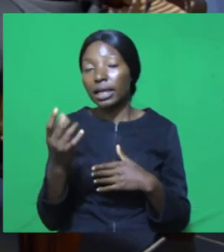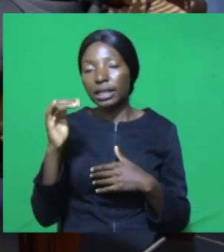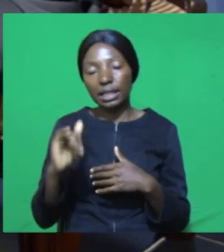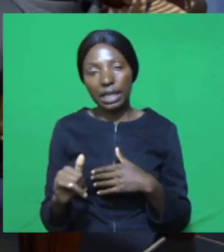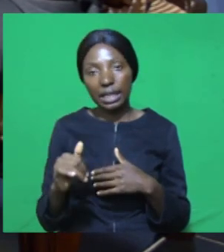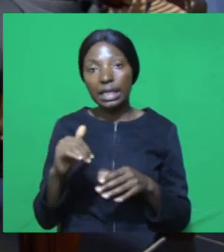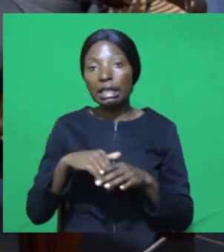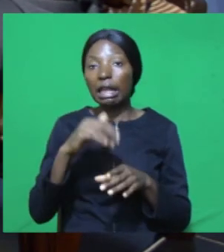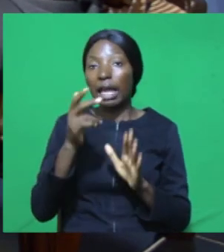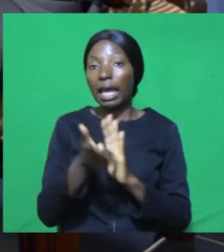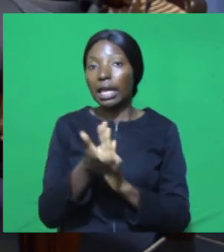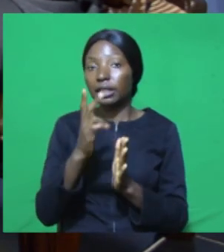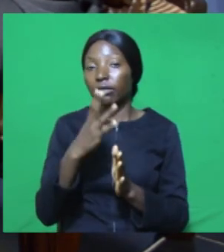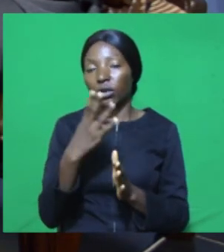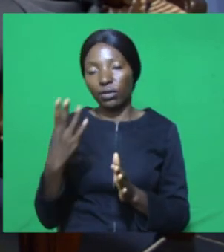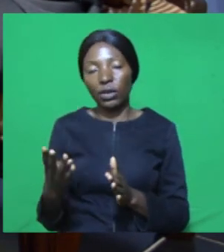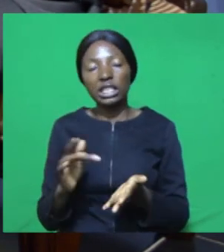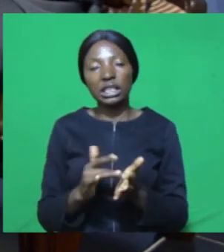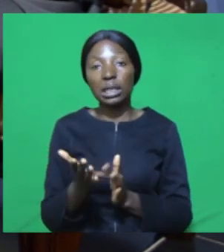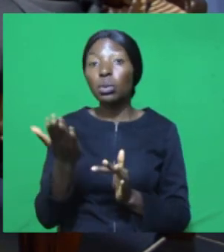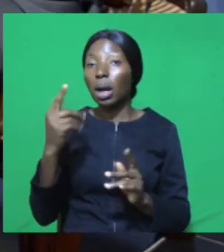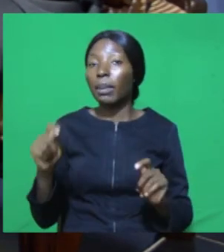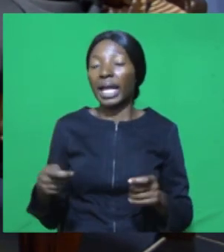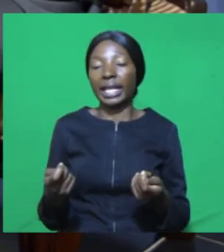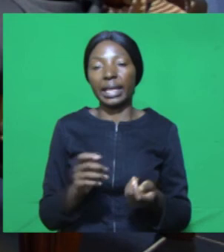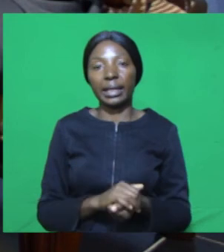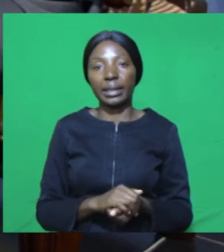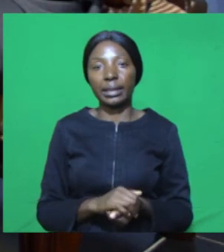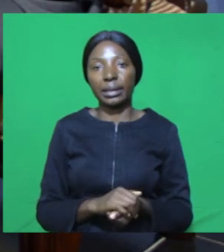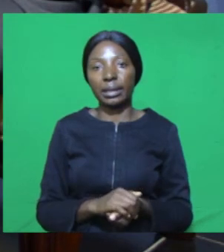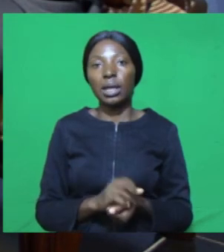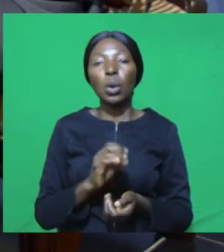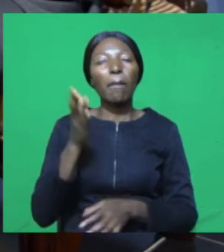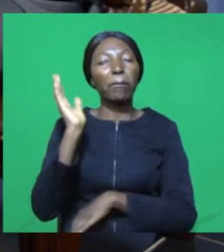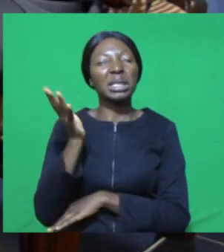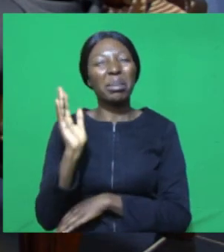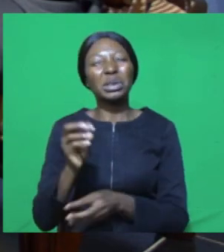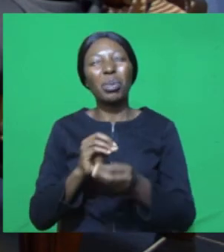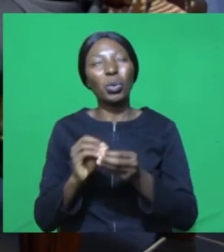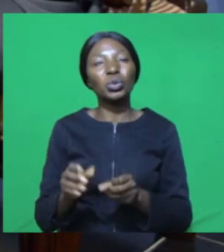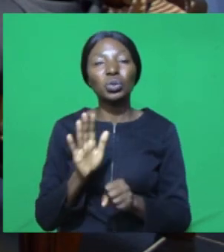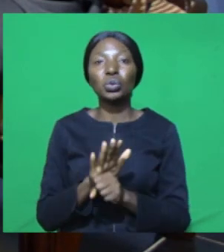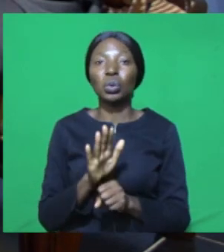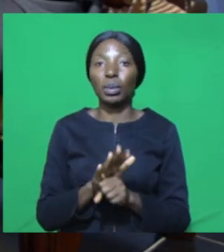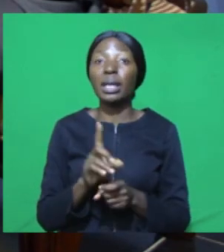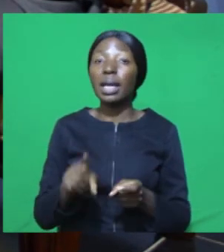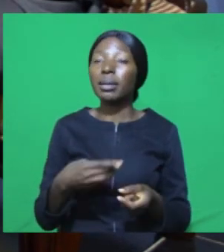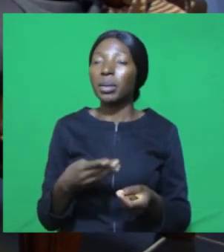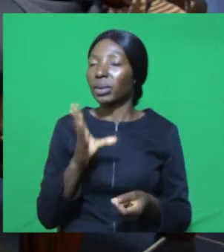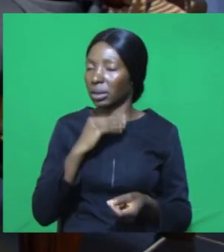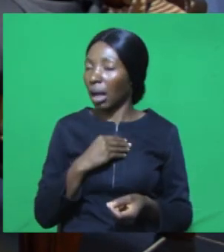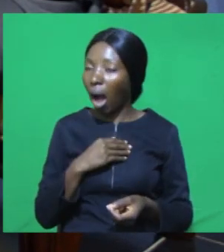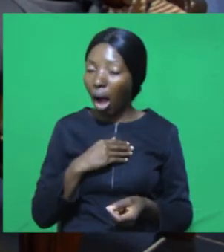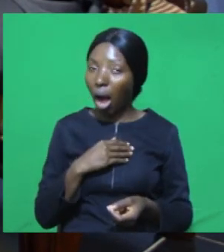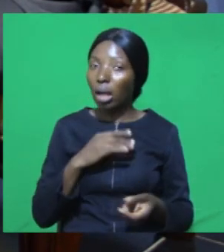2300 years ndopa vakarasika ipapo. Atitovazvona. Saka vakaparidza zviya zviya zvekuti vanhu vakati